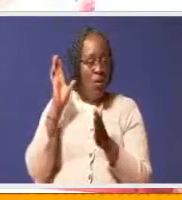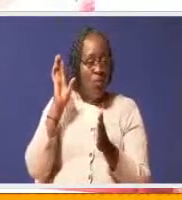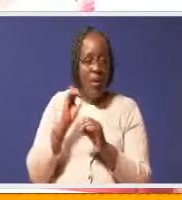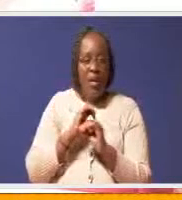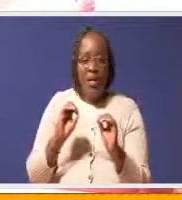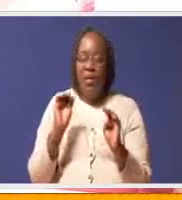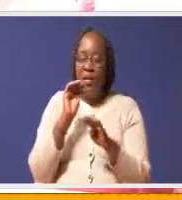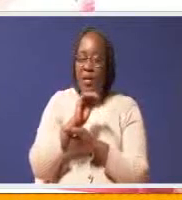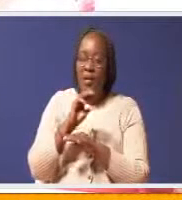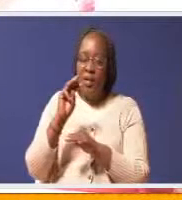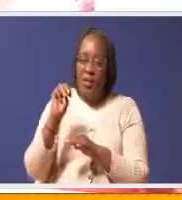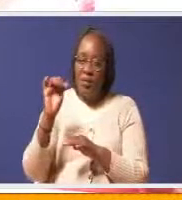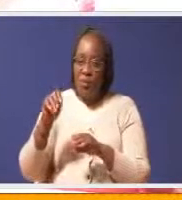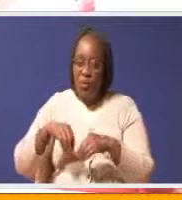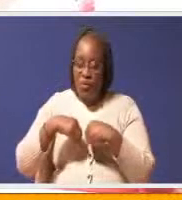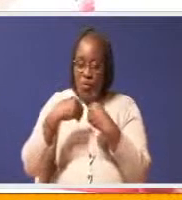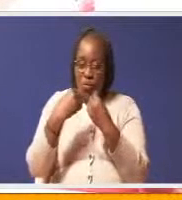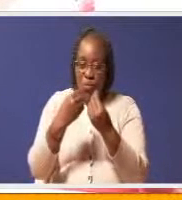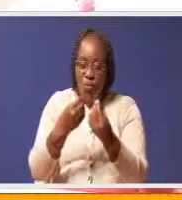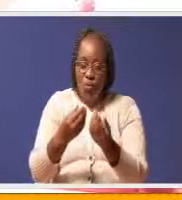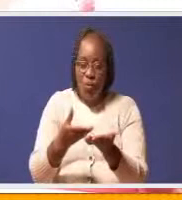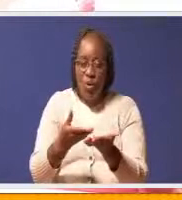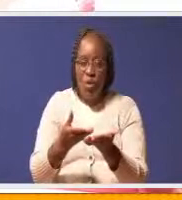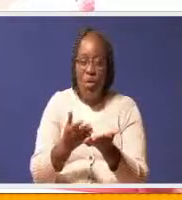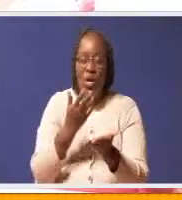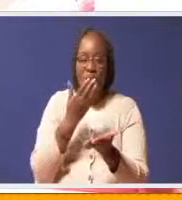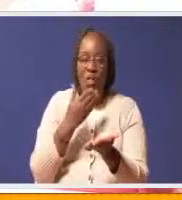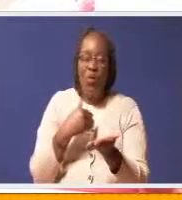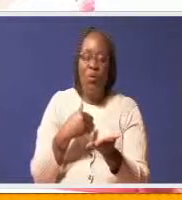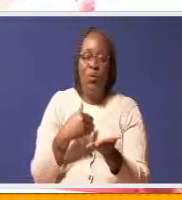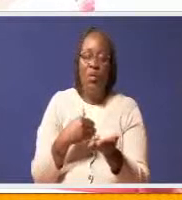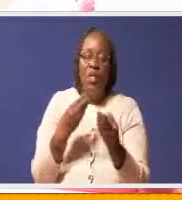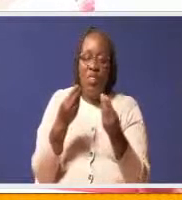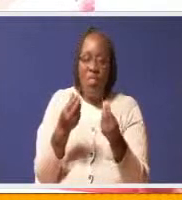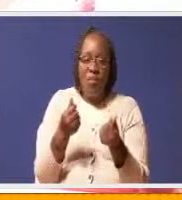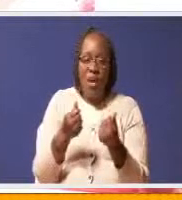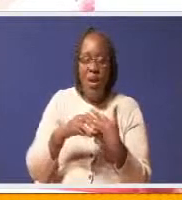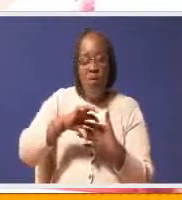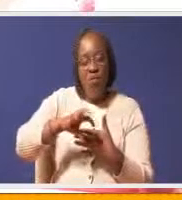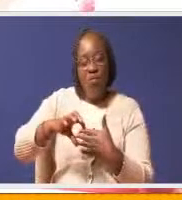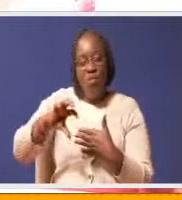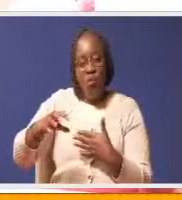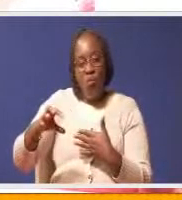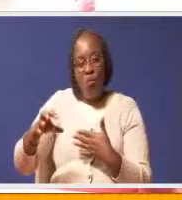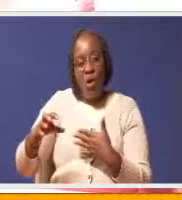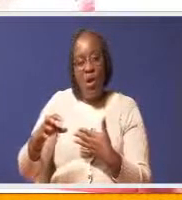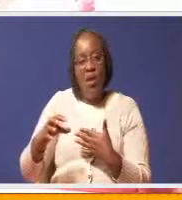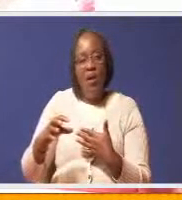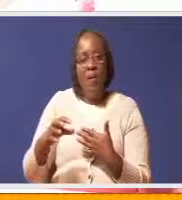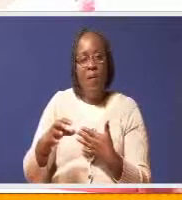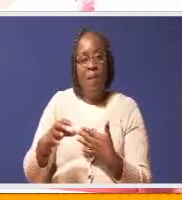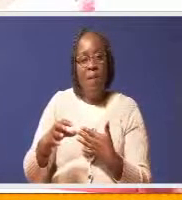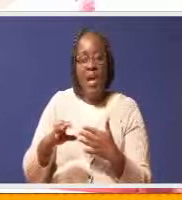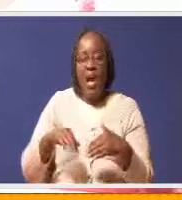erete MCA mamobirele yendiki thiari ambia shia kukuria matura nisio Wadford na